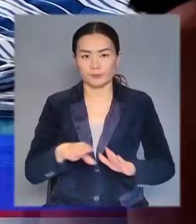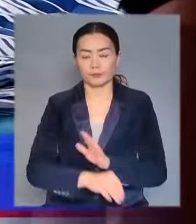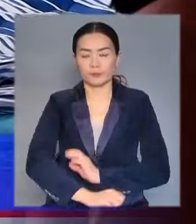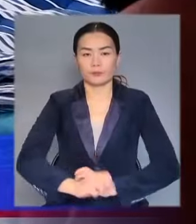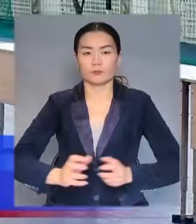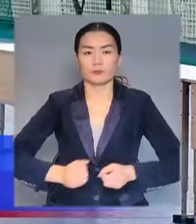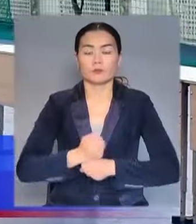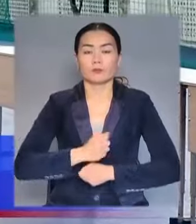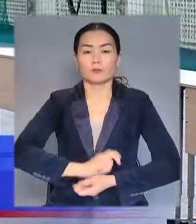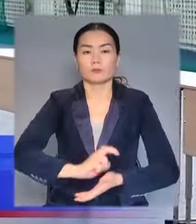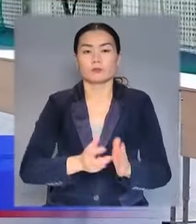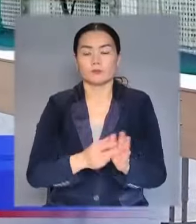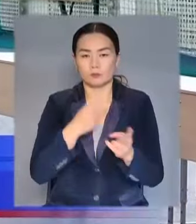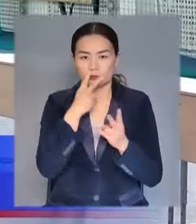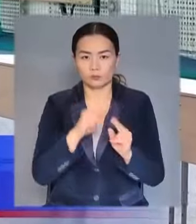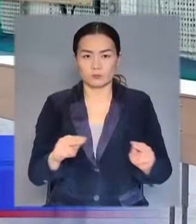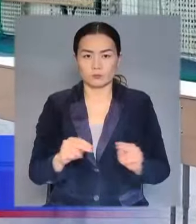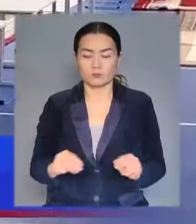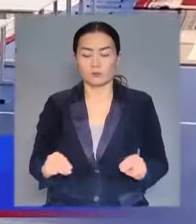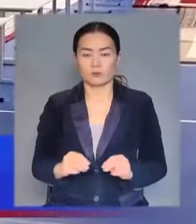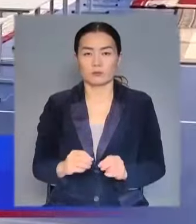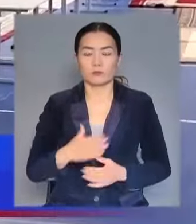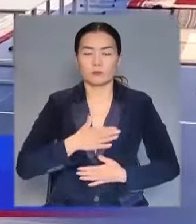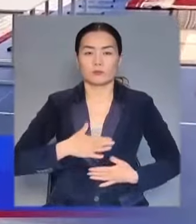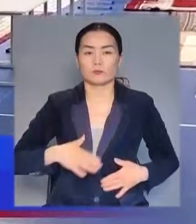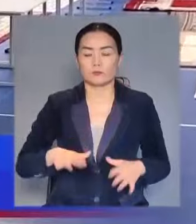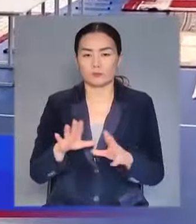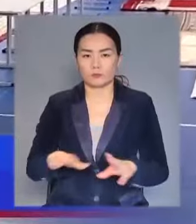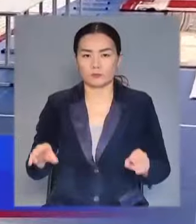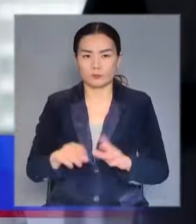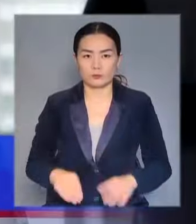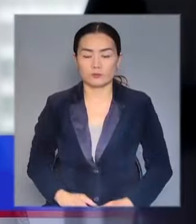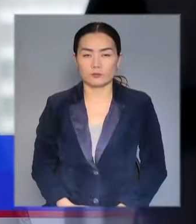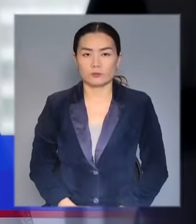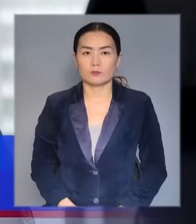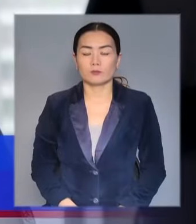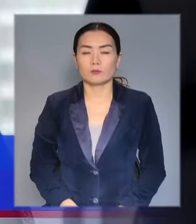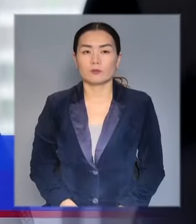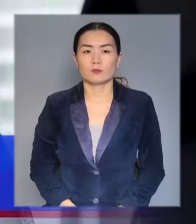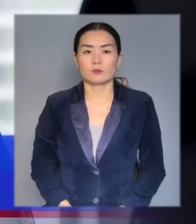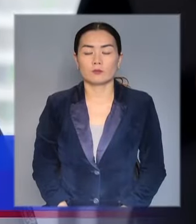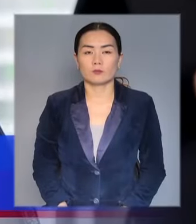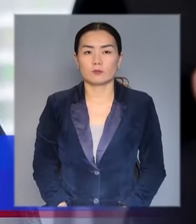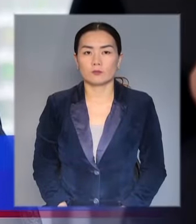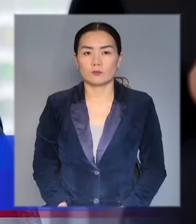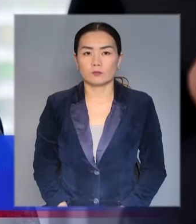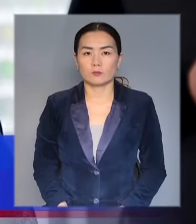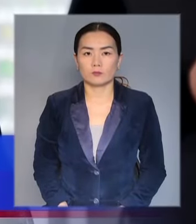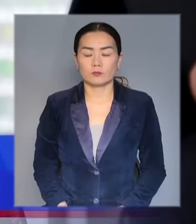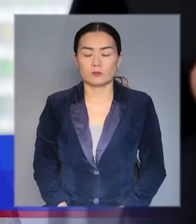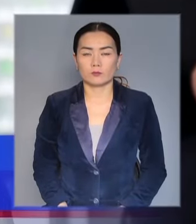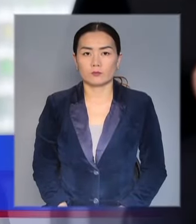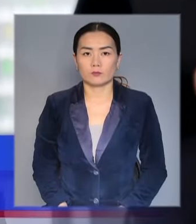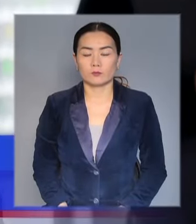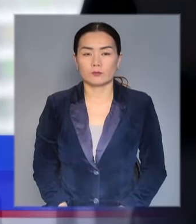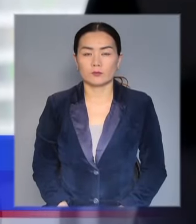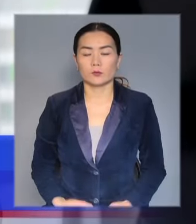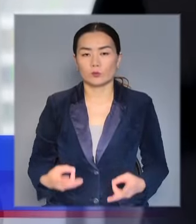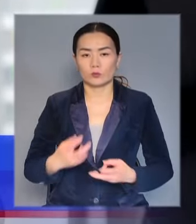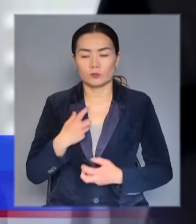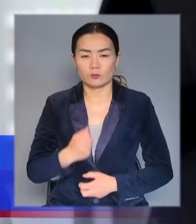орналасқан эвакуация пунктін аралап, мұғалімдерді алаңдамауға шақырды. Батырдың ұрпақсыздар, батыр